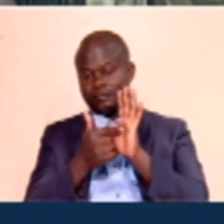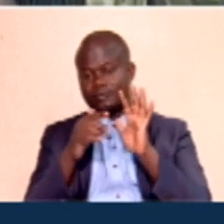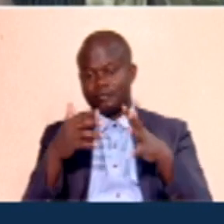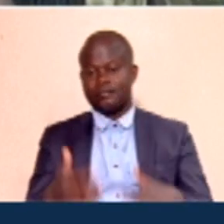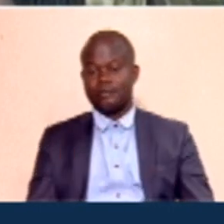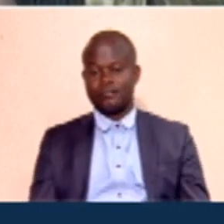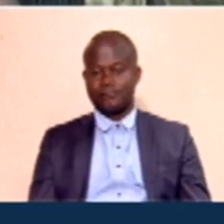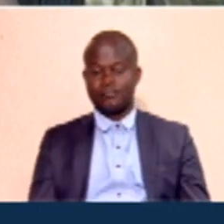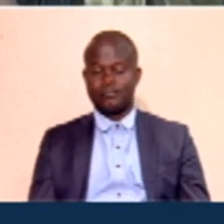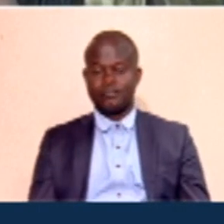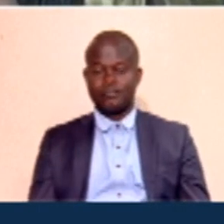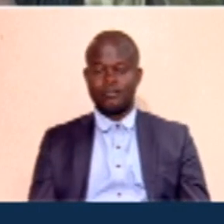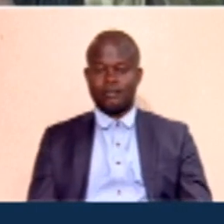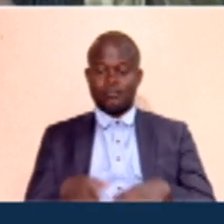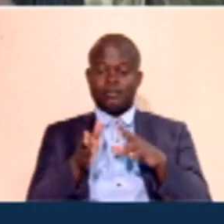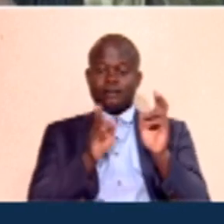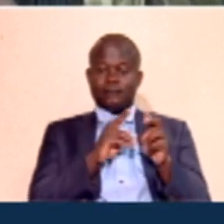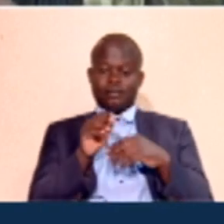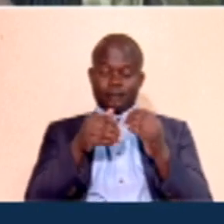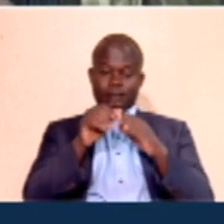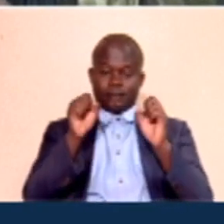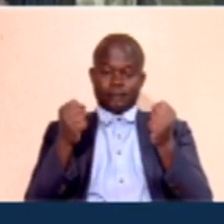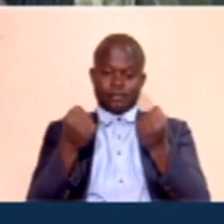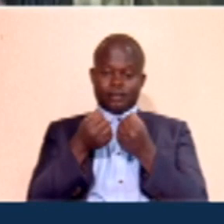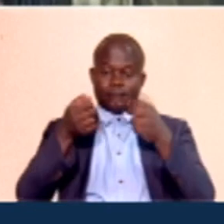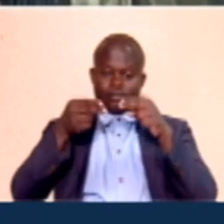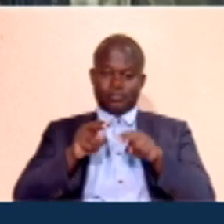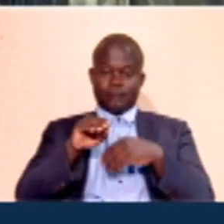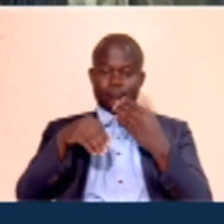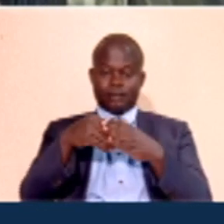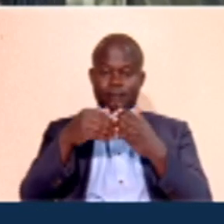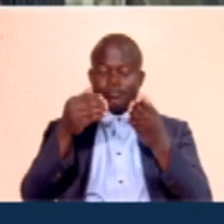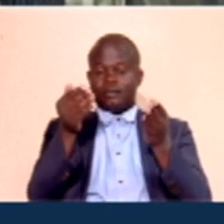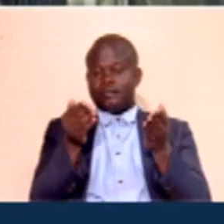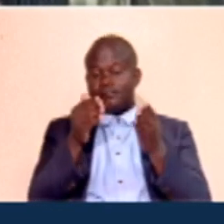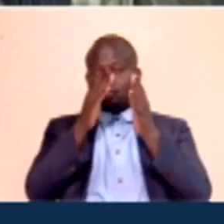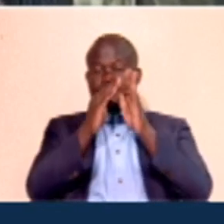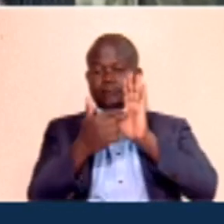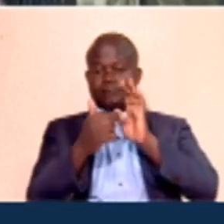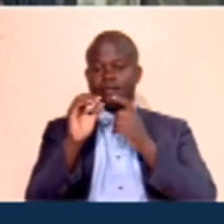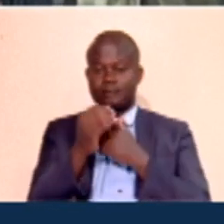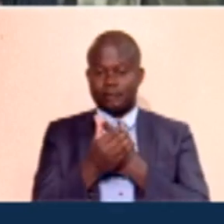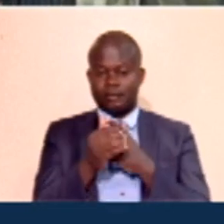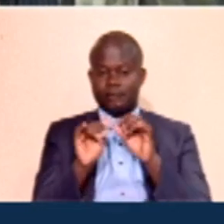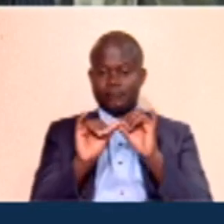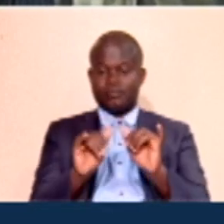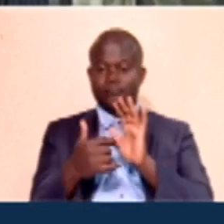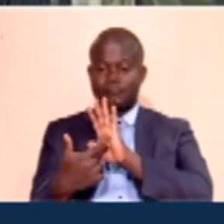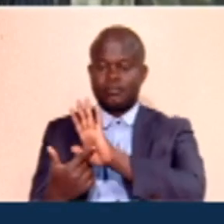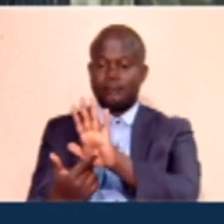bite? Ubundi hari sisitemu ibaho mu mamize, ibyo bita temporary